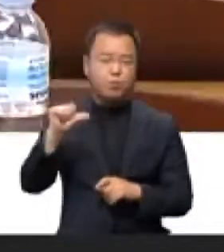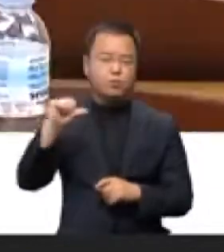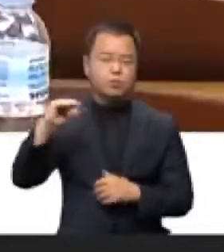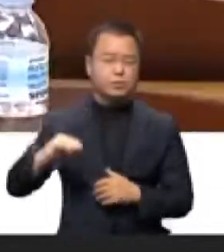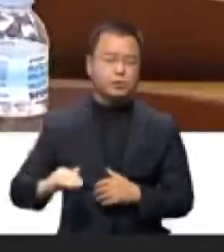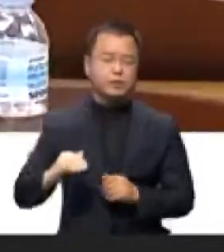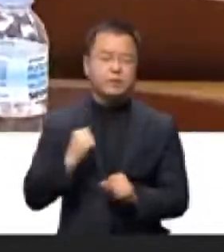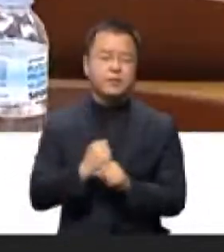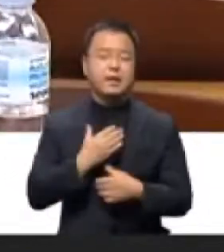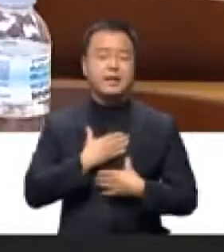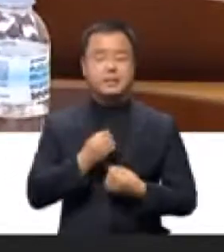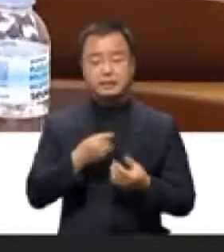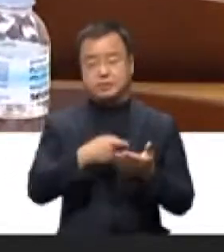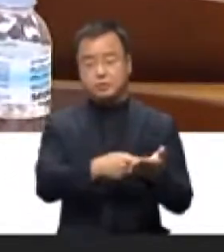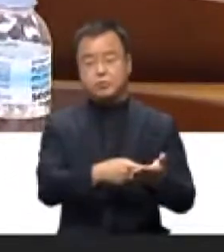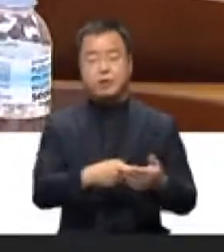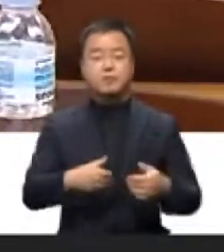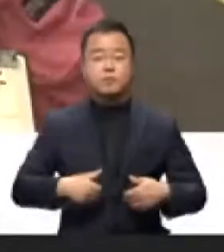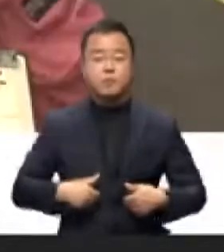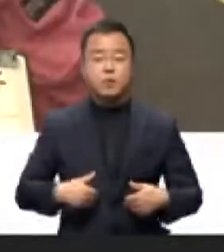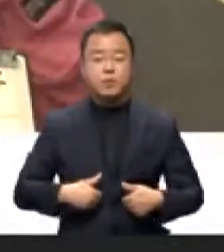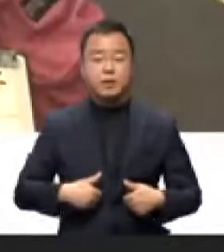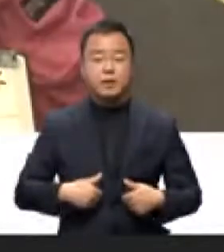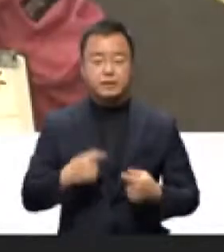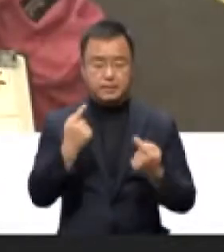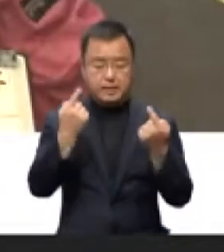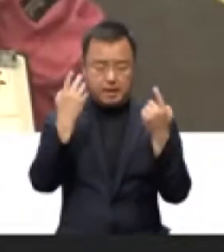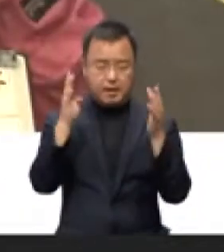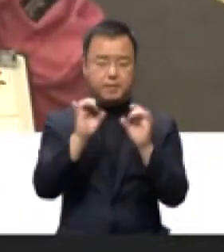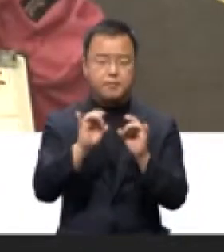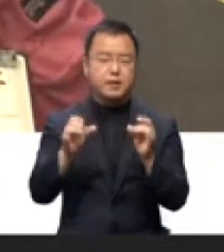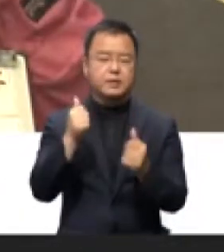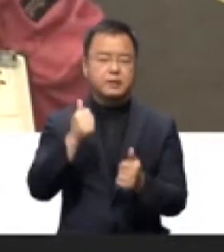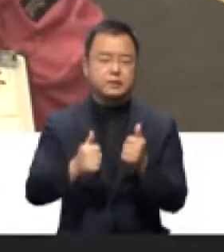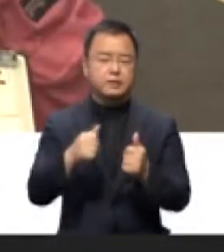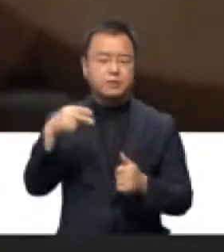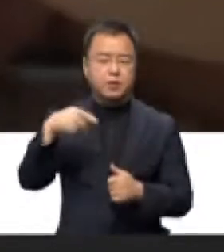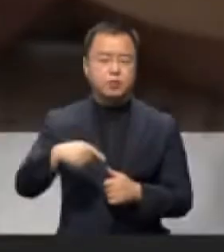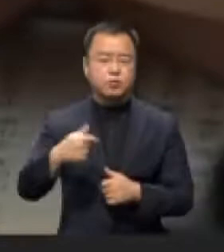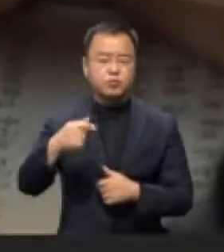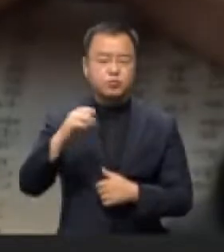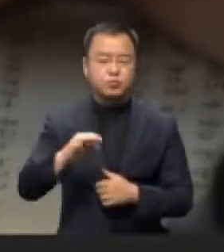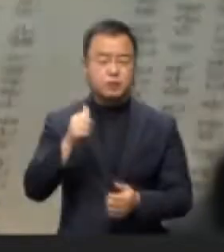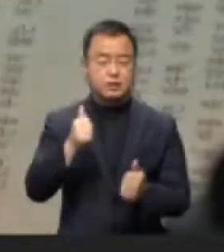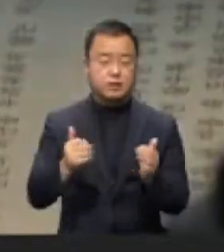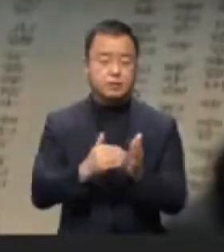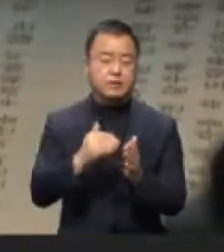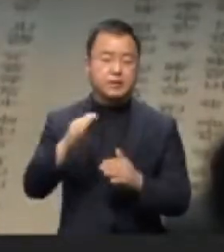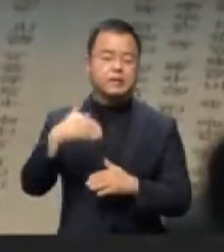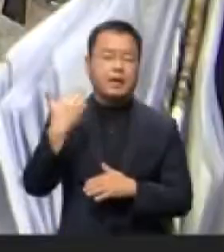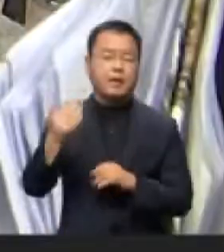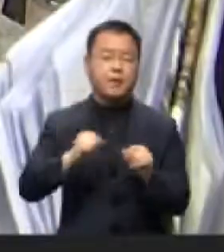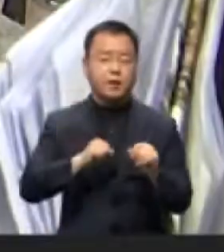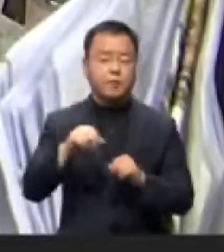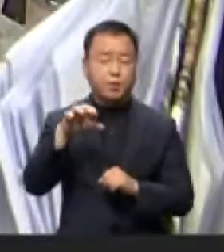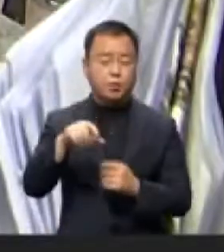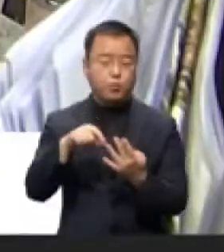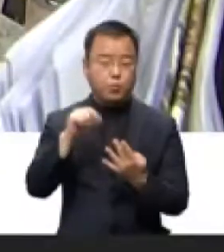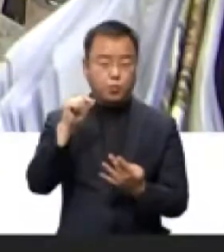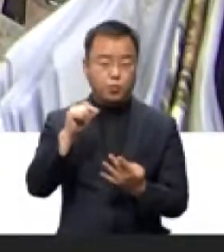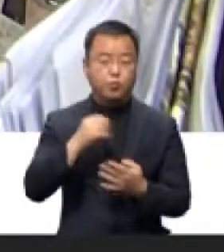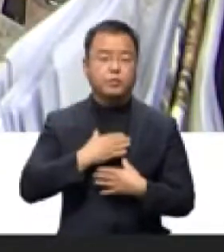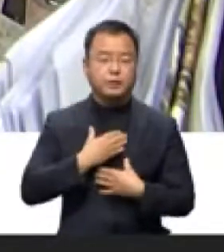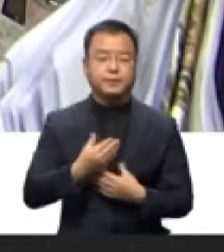있습니다 이정우 대학 빼고 살의 수능시험 뒤에 지르는 대학의 고리는 안전합니다 그럼 마저